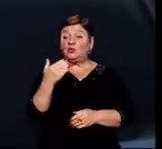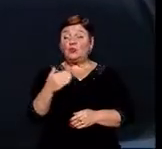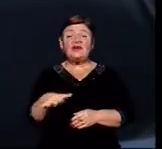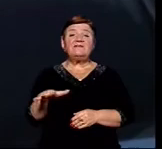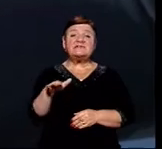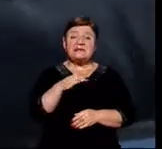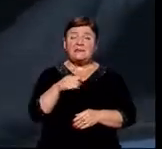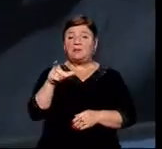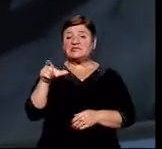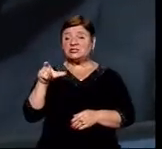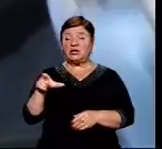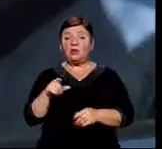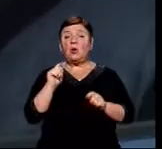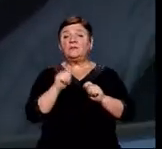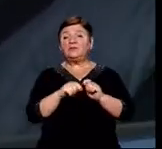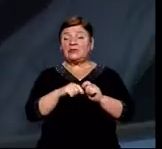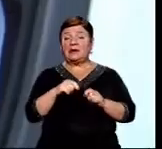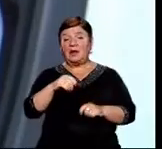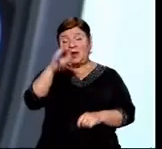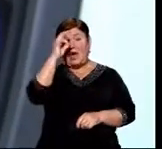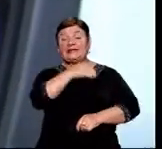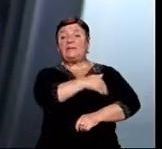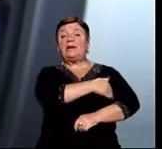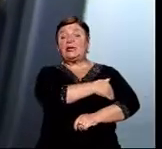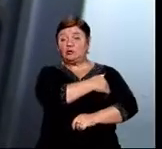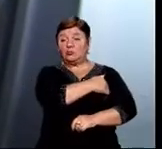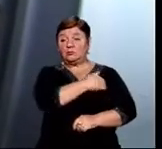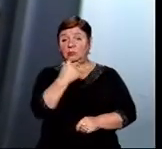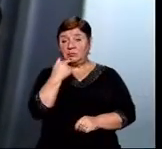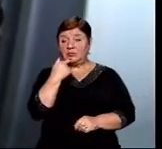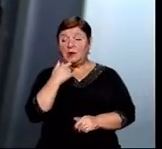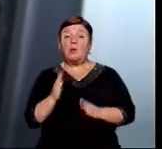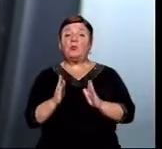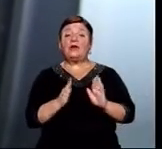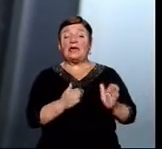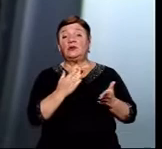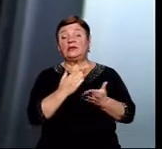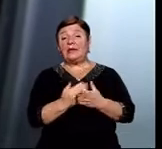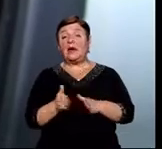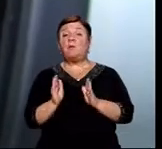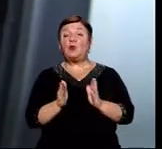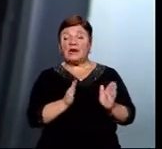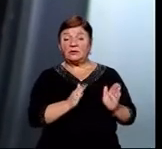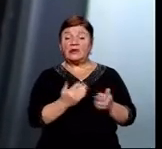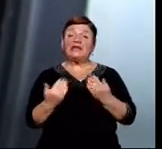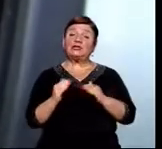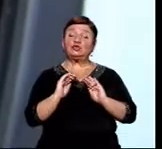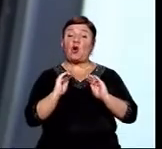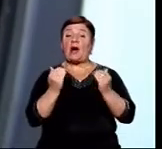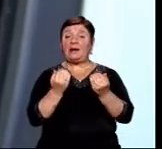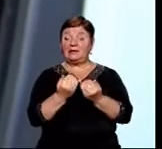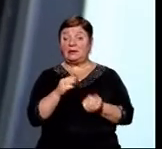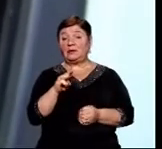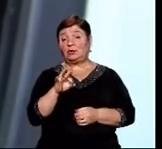всім пасажирам його авто вимірюють температуру. Так, порядок є порядок, треба додержуватися. Якщо карантин, то карантин. Як